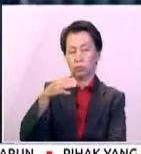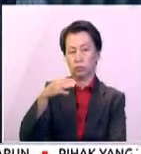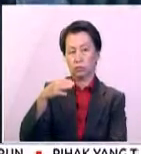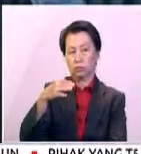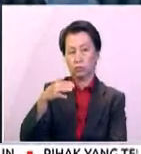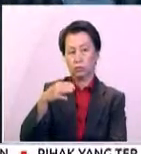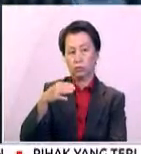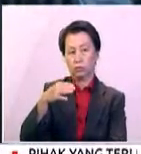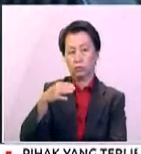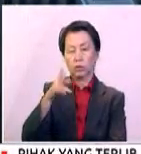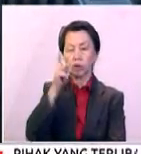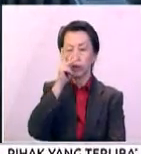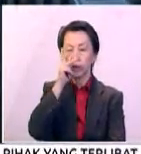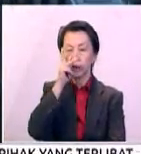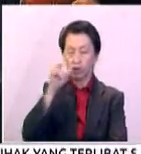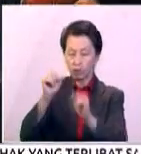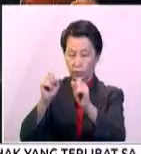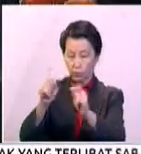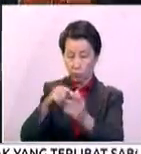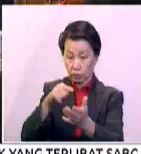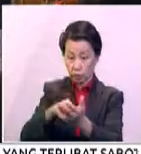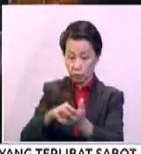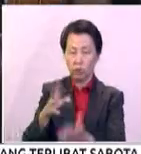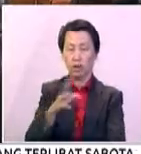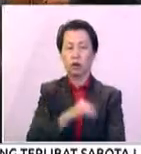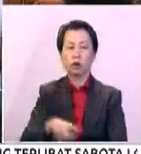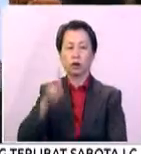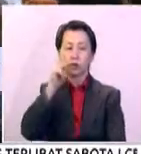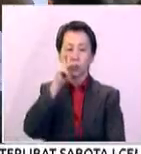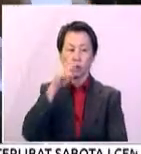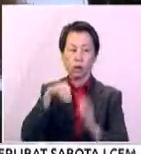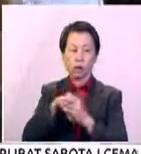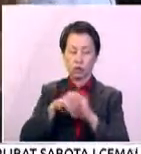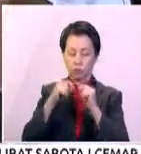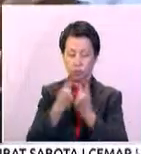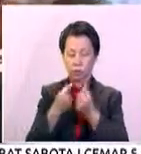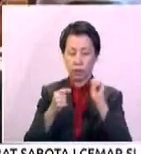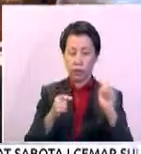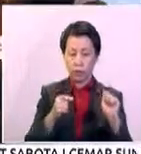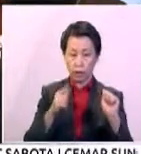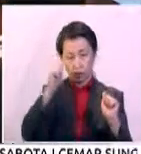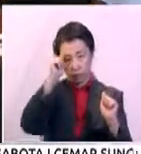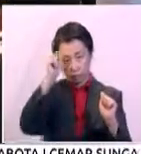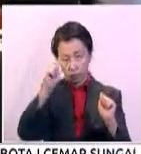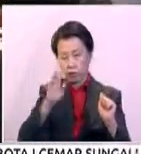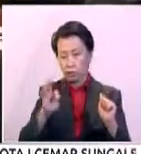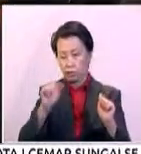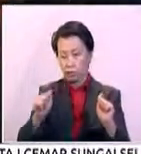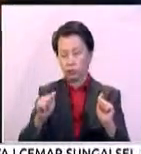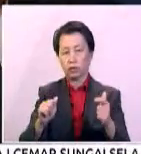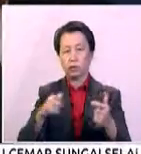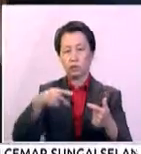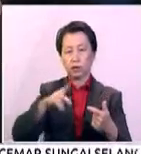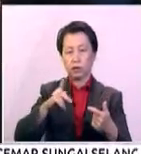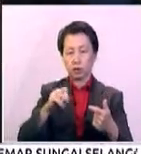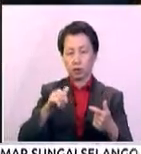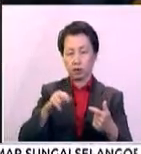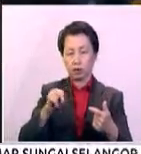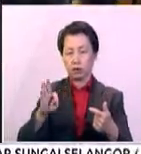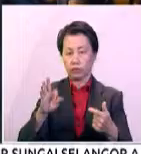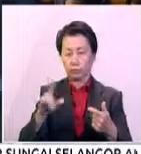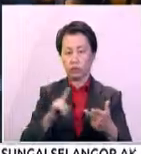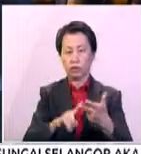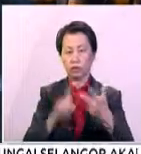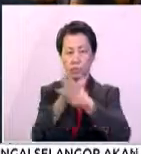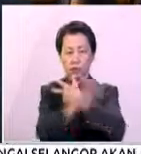berlangsung Sabtu ini. Sementara itu, Kedah mendahului senarai pasukan dalam kumpulan A bersama Terengganu FC, PKNS FC dan